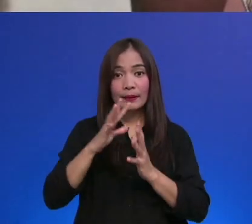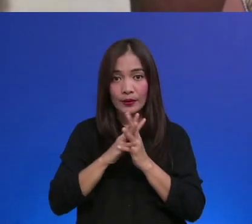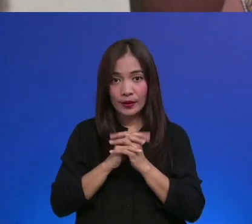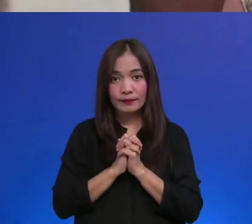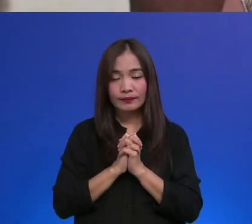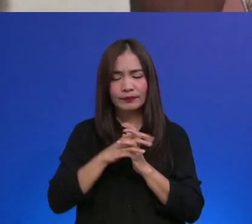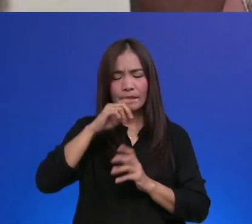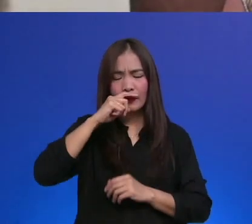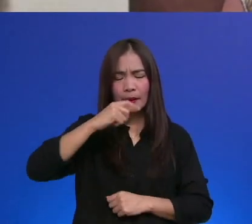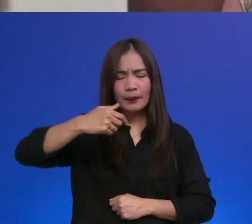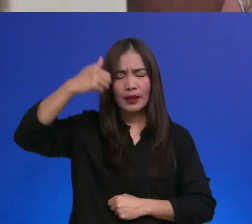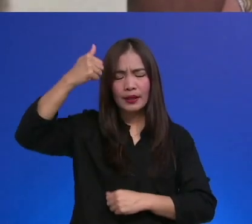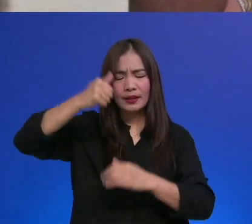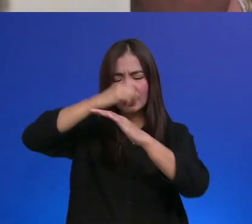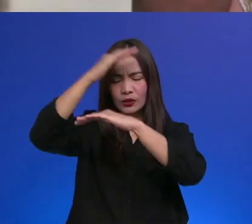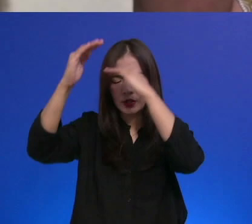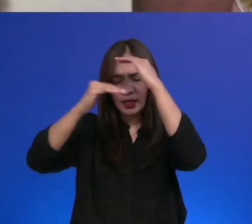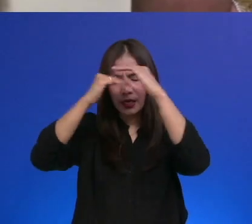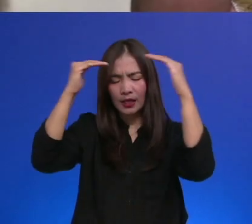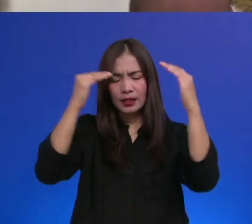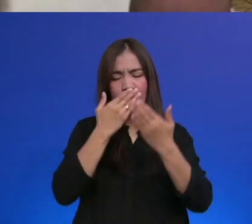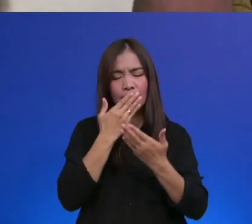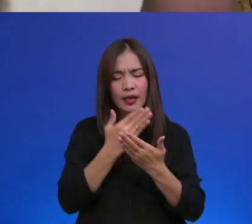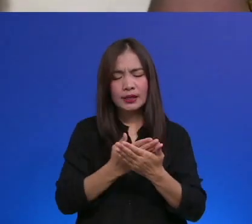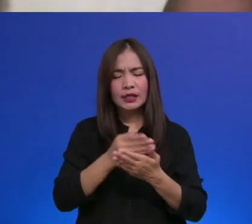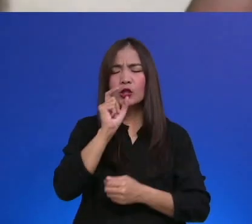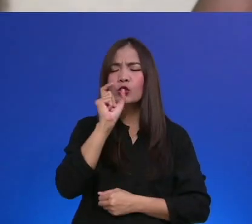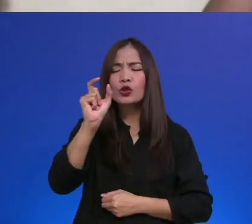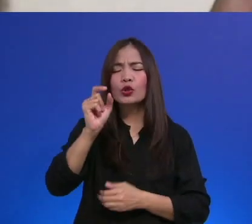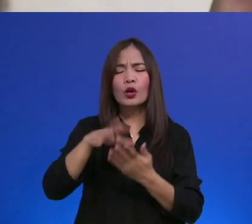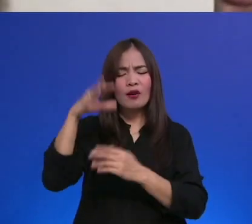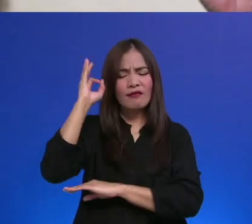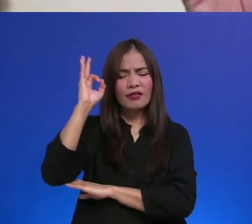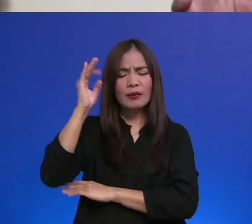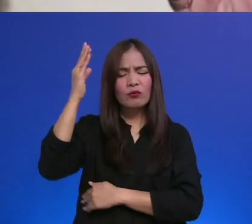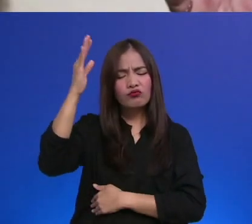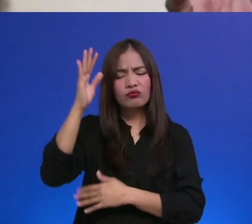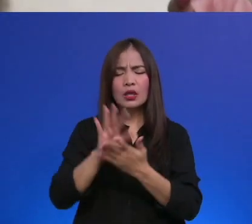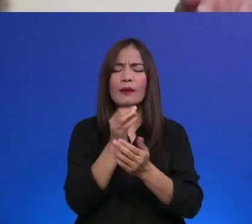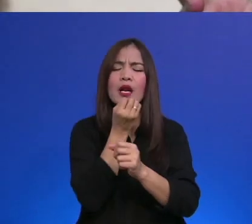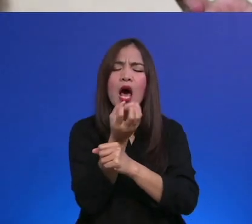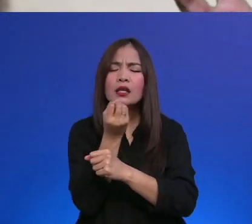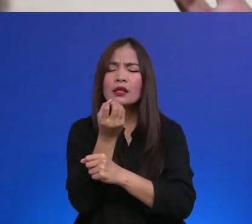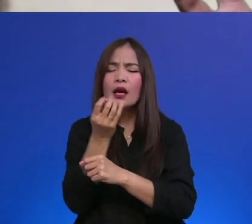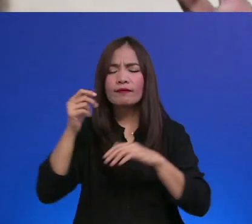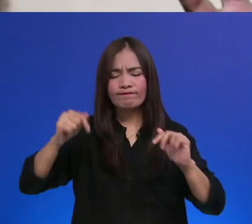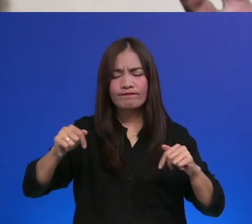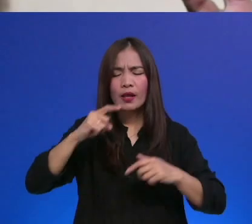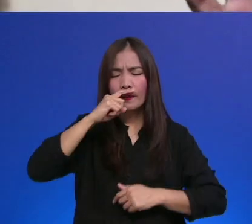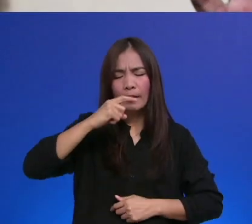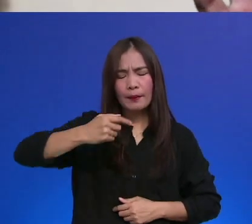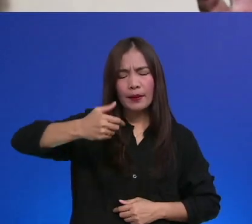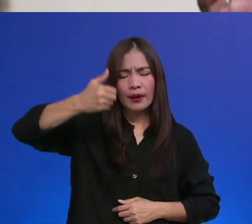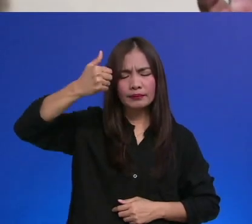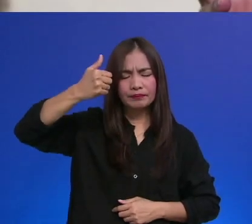Bapa di surga Terima kasih untuk firmanMu Terima kasih untuk nasehat ini bapak